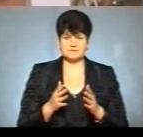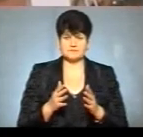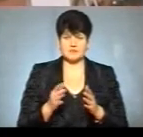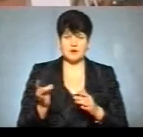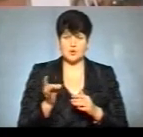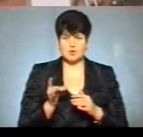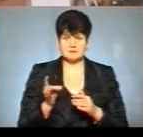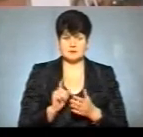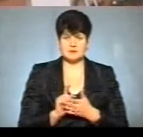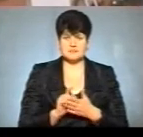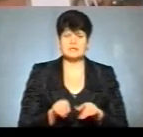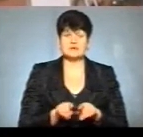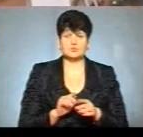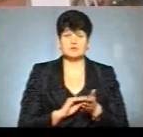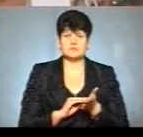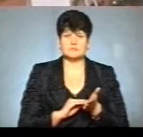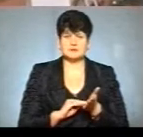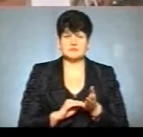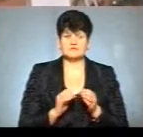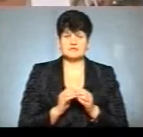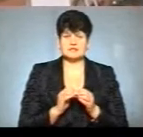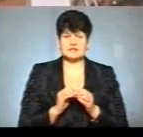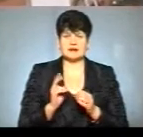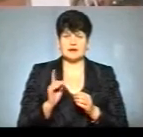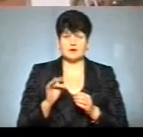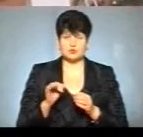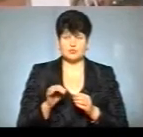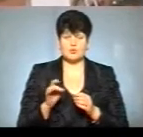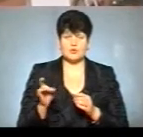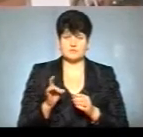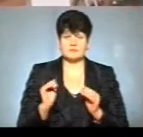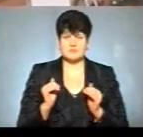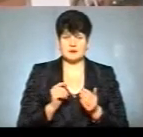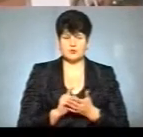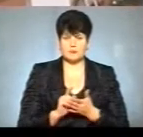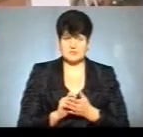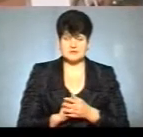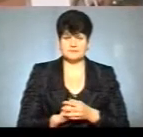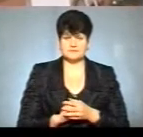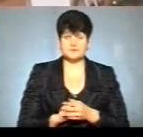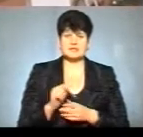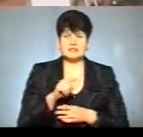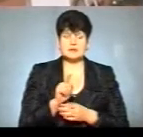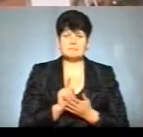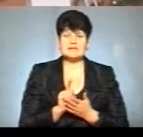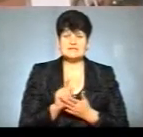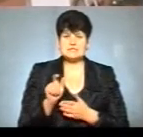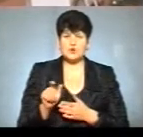розміру пенсії теж прописана в 10-кратному розмірі від мінімальної пенсії. Тобто ті пенсіонери, у яких